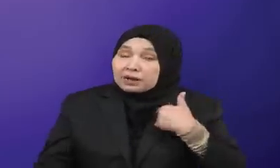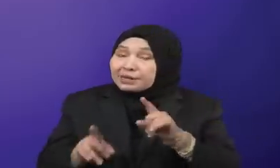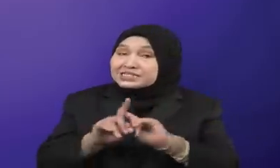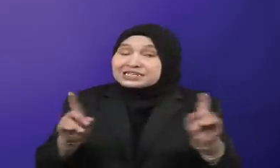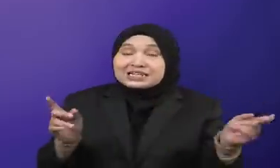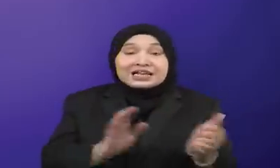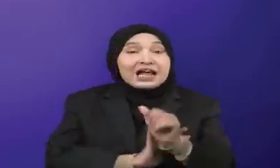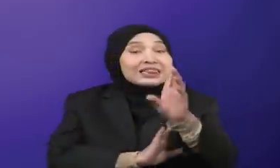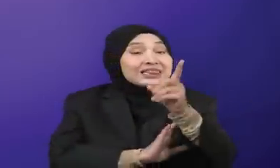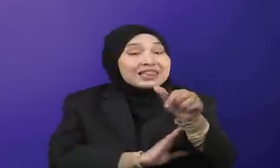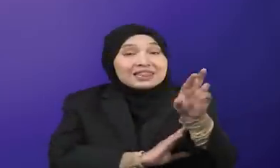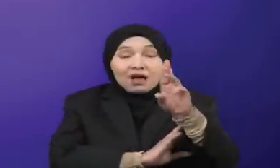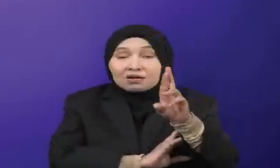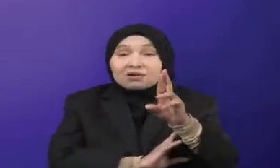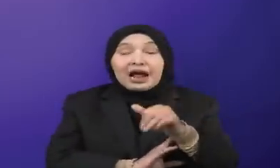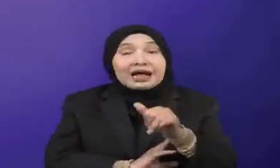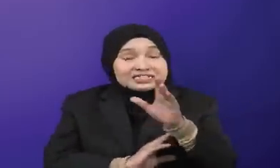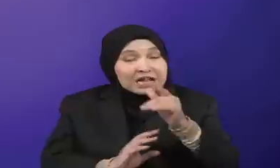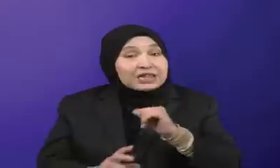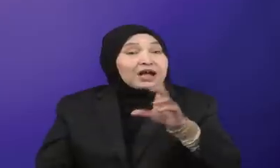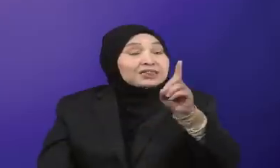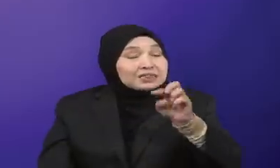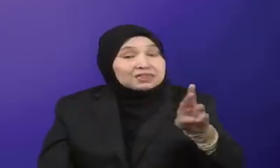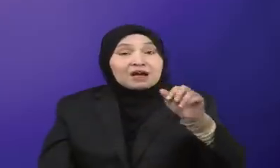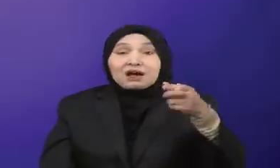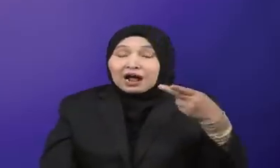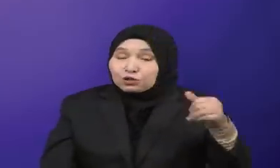jarah ya sampai bedah tuh Atuh